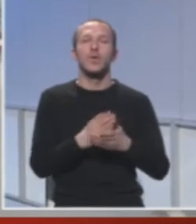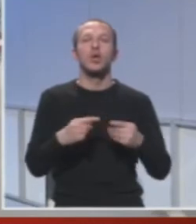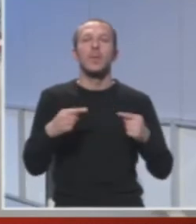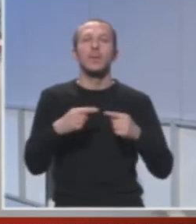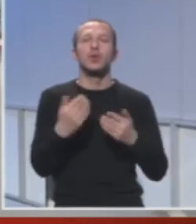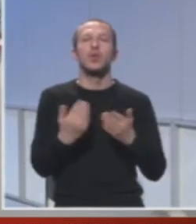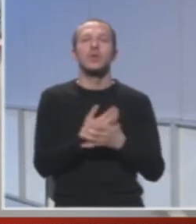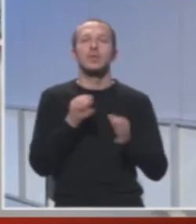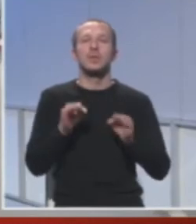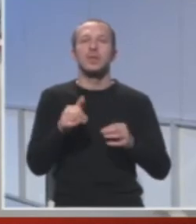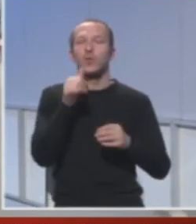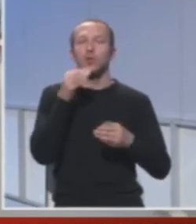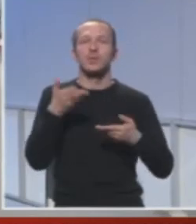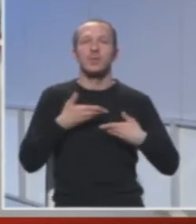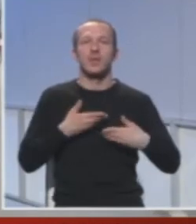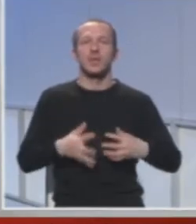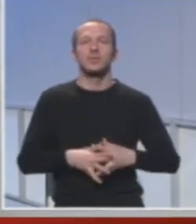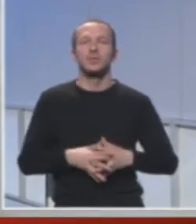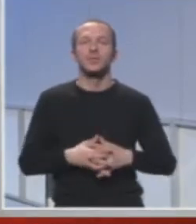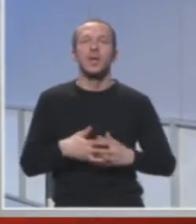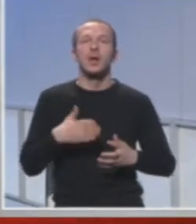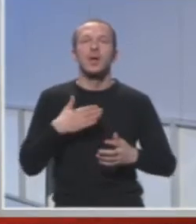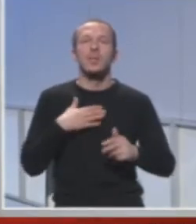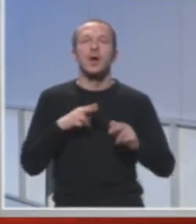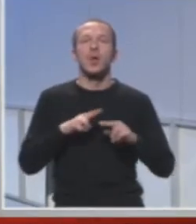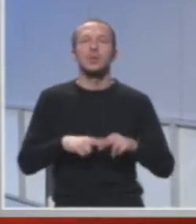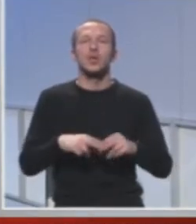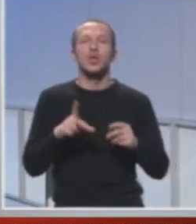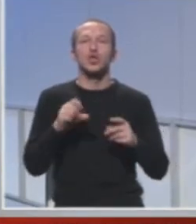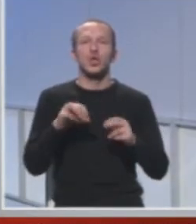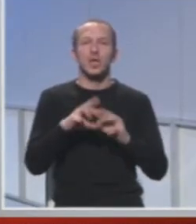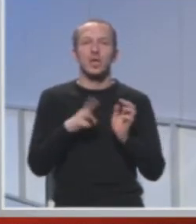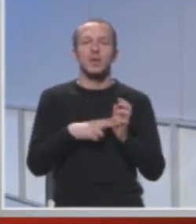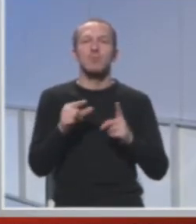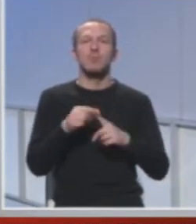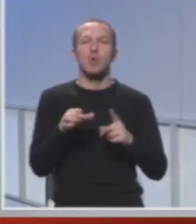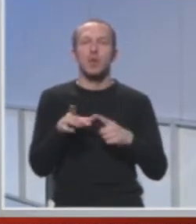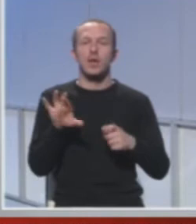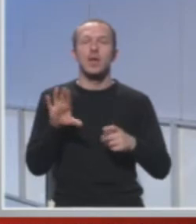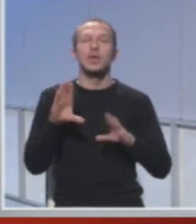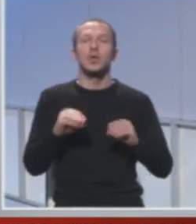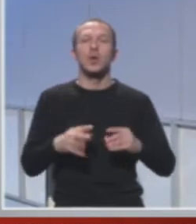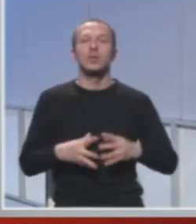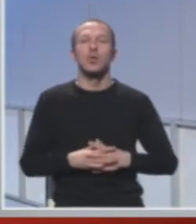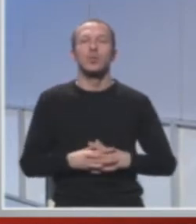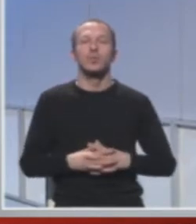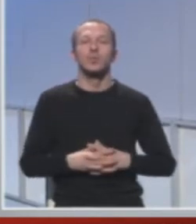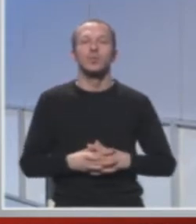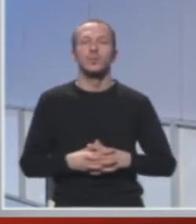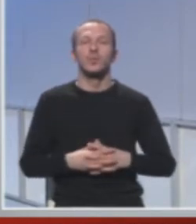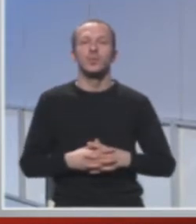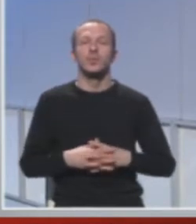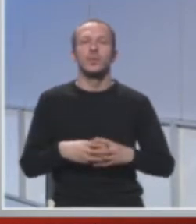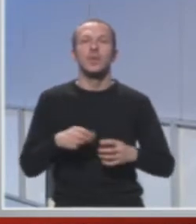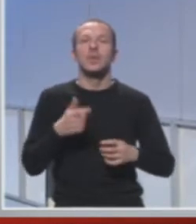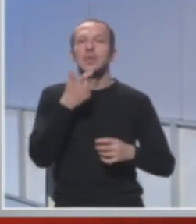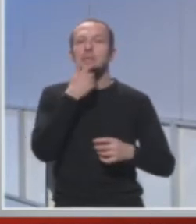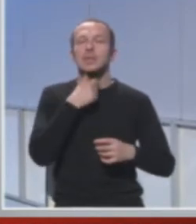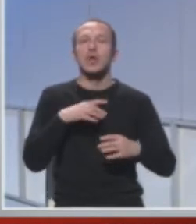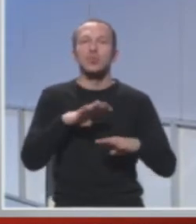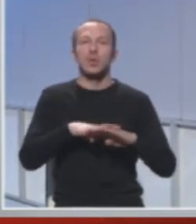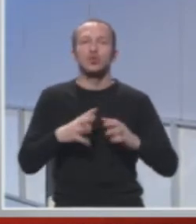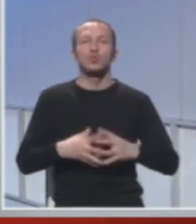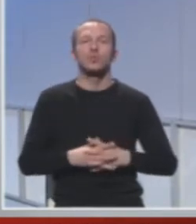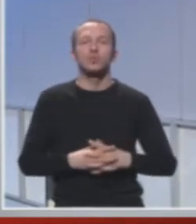prespojena na novi sistem vodosnadbijevanja. Nama je ovdje ostalo u Čirkin polju da ugasimo, tačnije da blindiramo staru